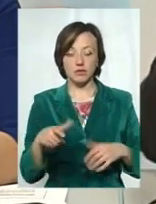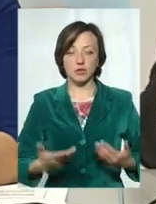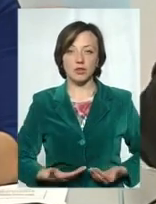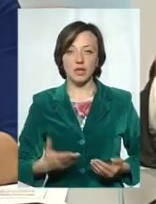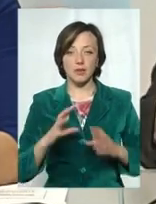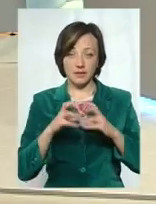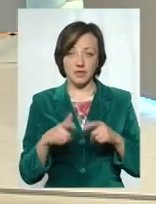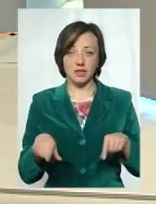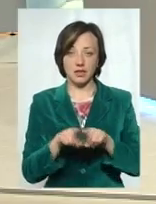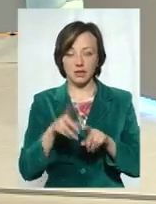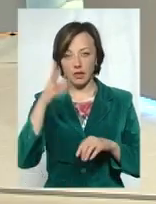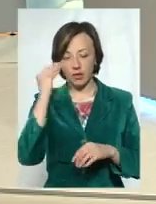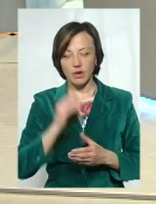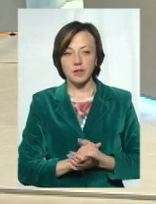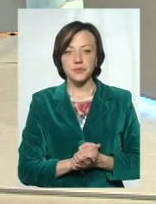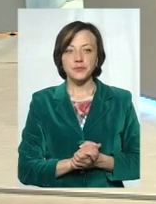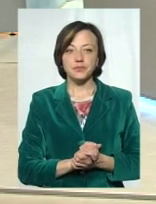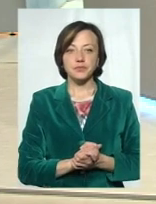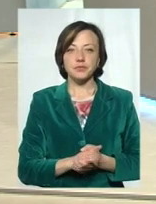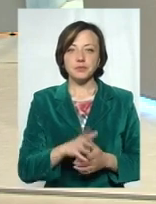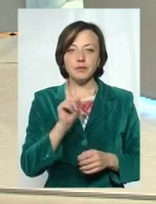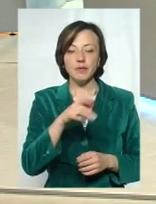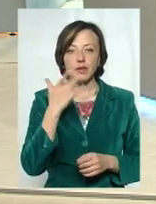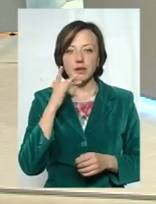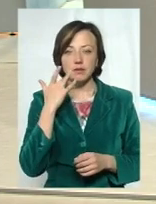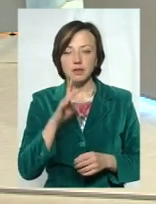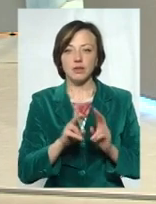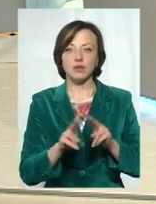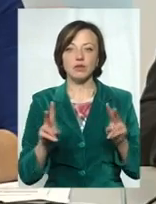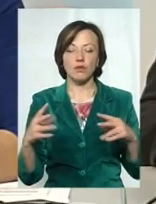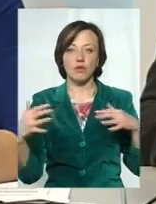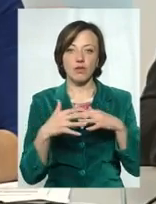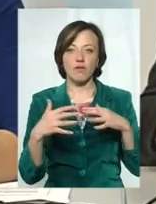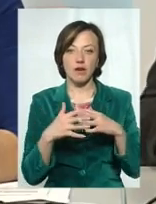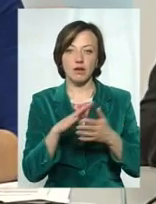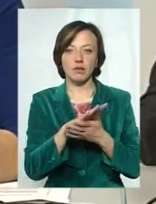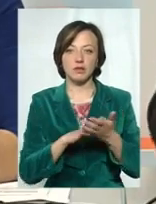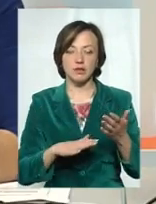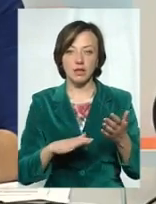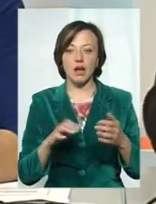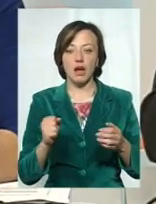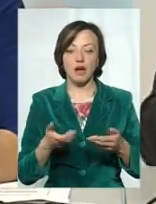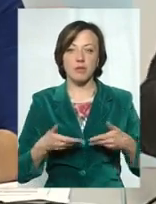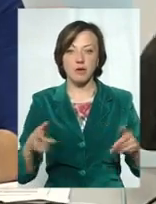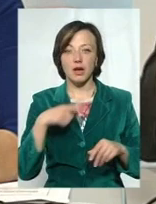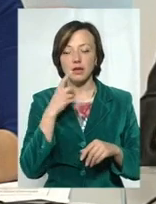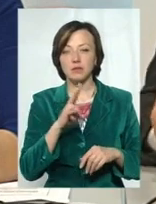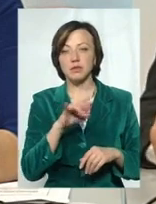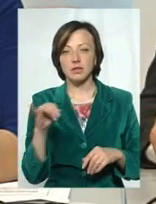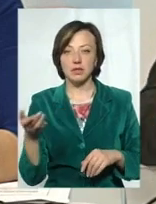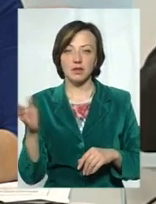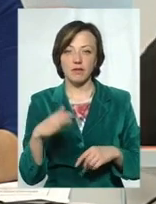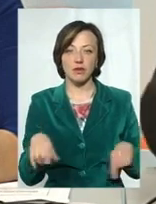в усьому світі враховується. І ті вже в Сполучених Штатах, ті, хто воювали так от, мали тут. А ми кажемо, що ні,